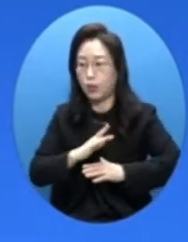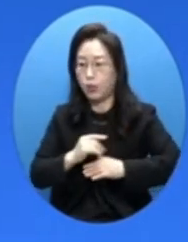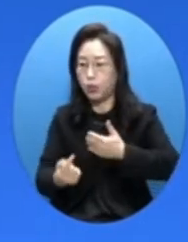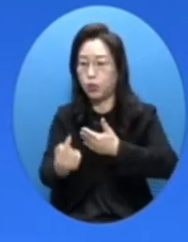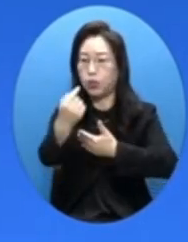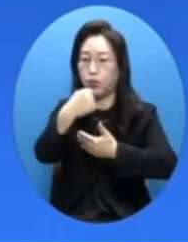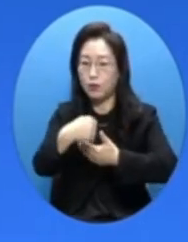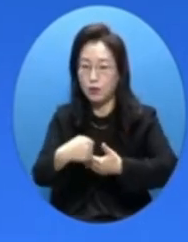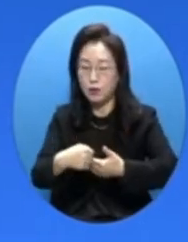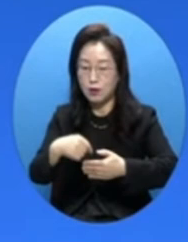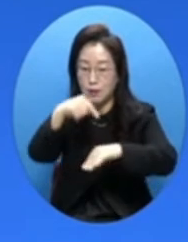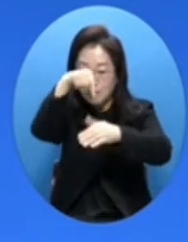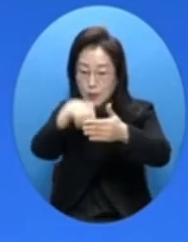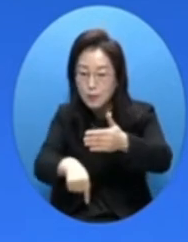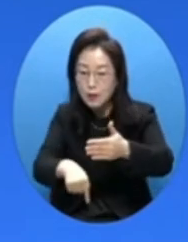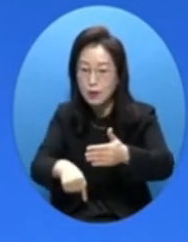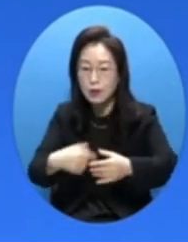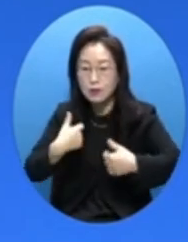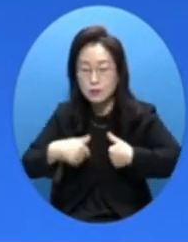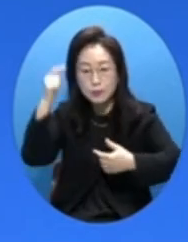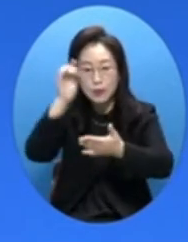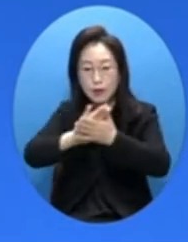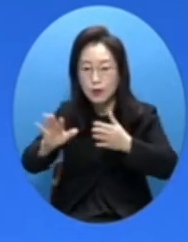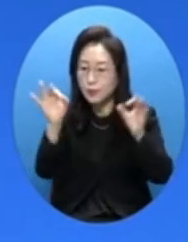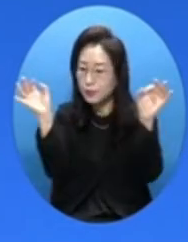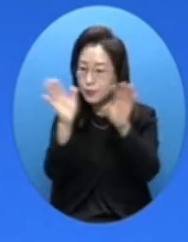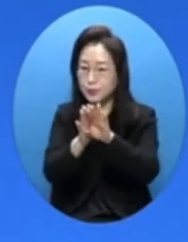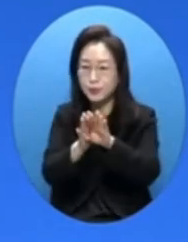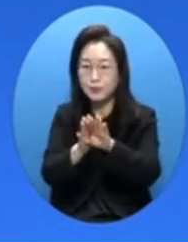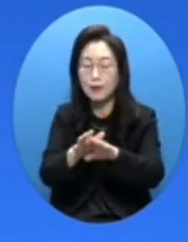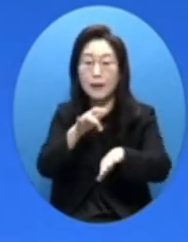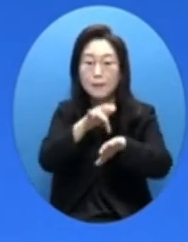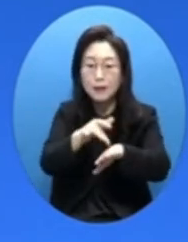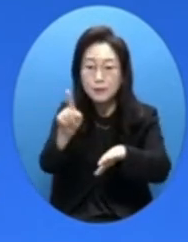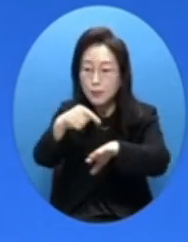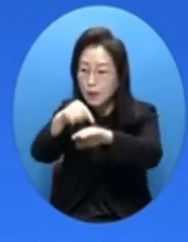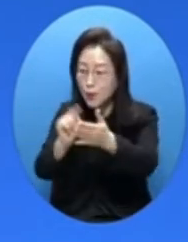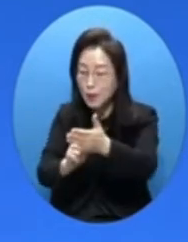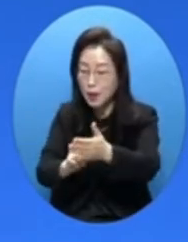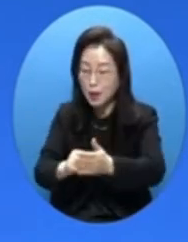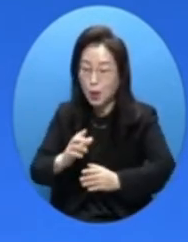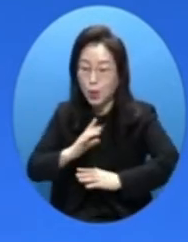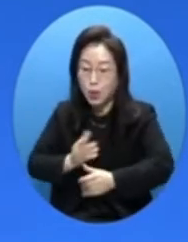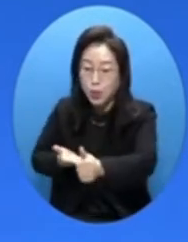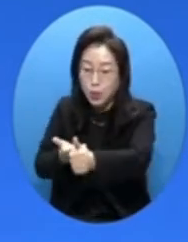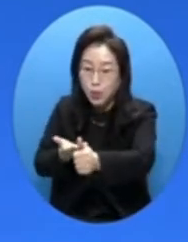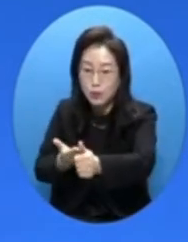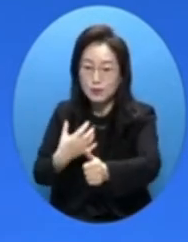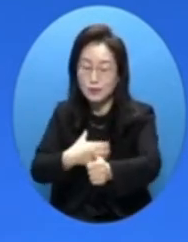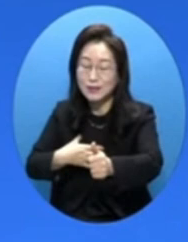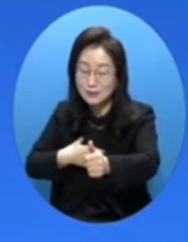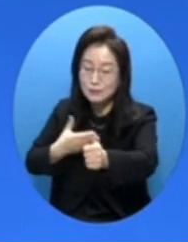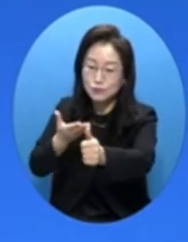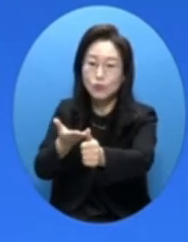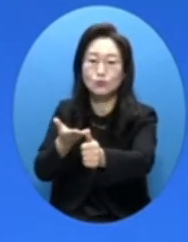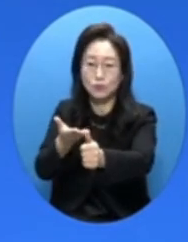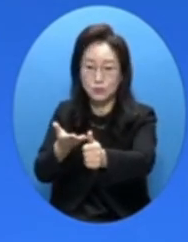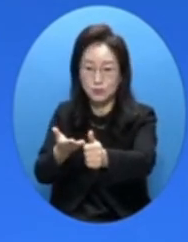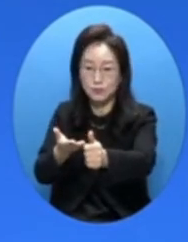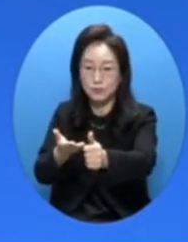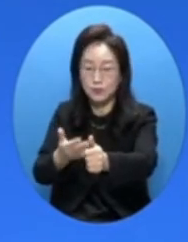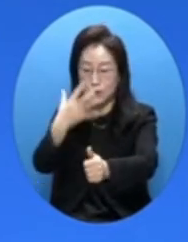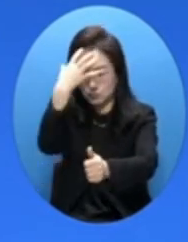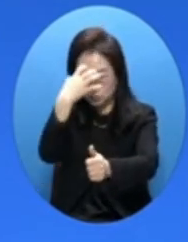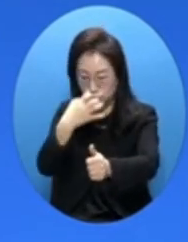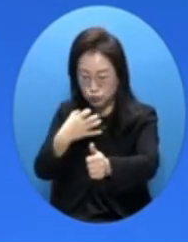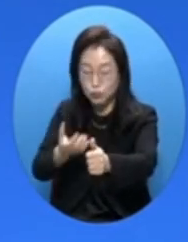마음에 기쁨과 평안함이 사라져버린 것입니다. 마귀는 우리 마음 가운데 두려움을 가져다줍니다. 염려, 근심, 걱정을 가져다줍니다. 우울한